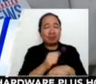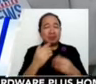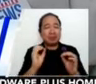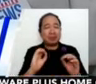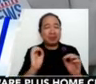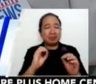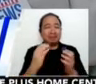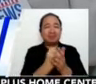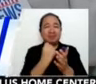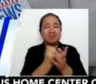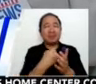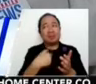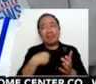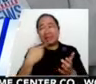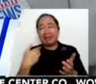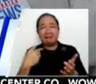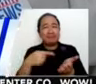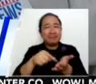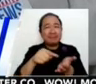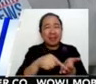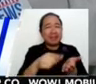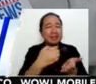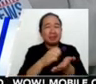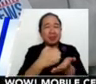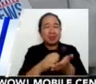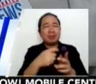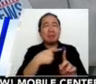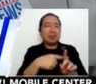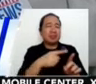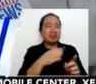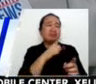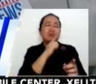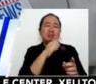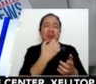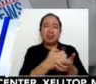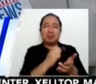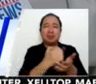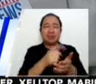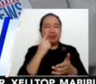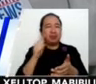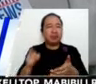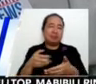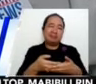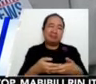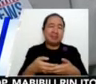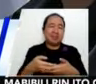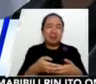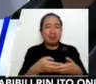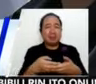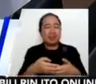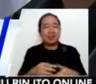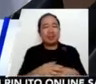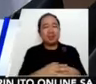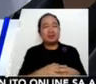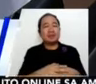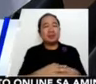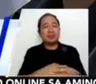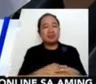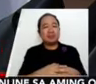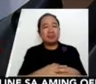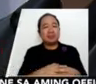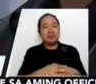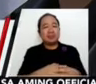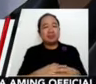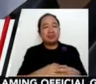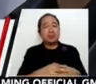bayanin ako at tsaka ginastos ko po talaga yung sa bata, yung kinukuha ko. Hinahanap po namin yung